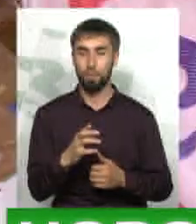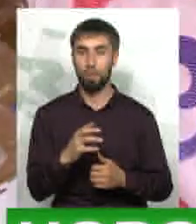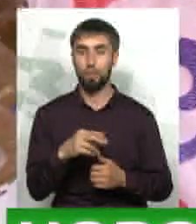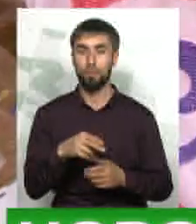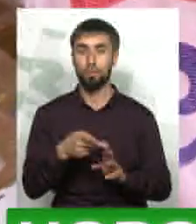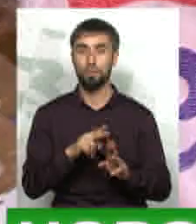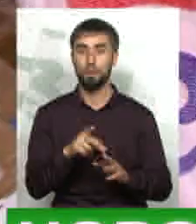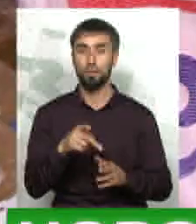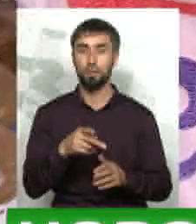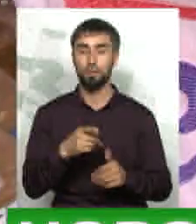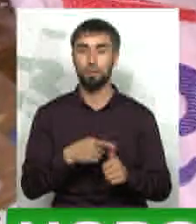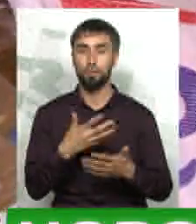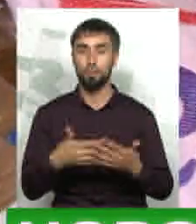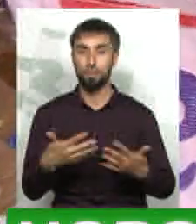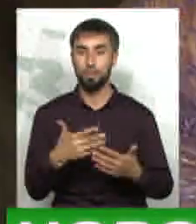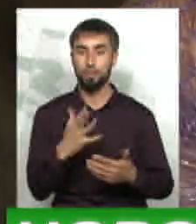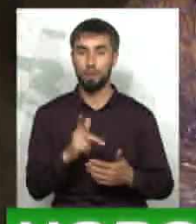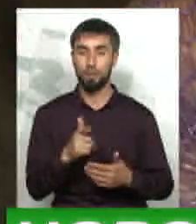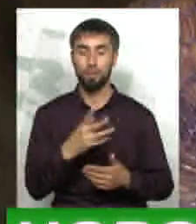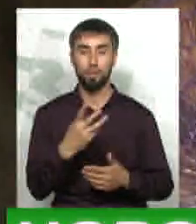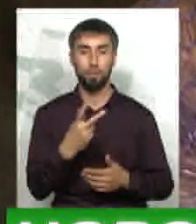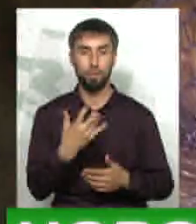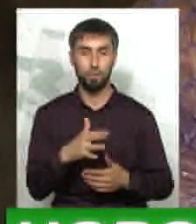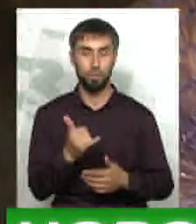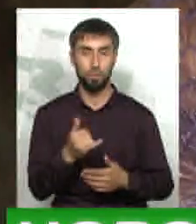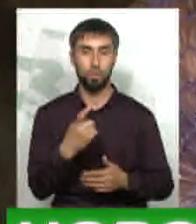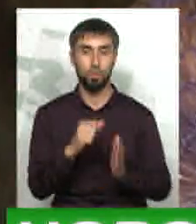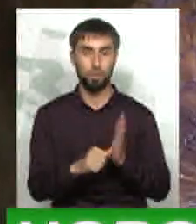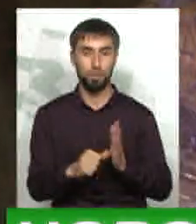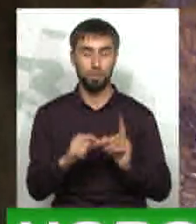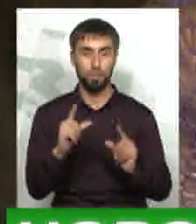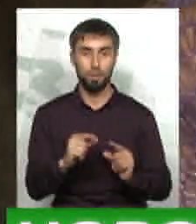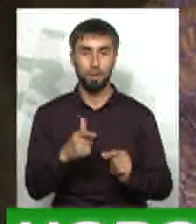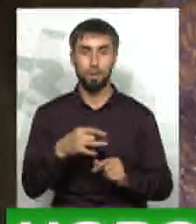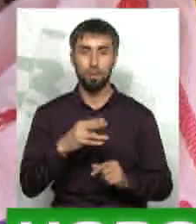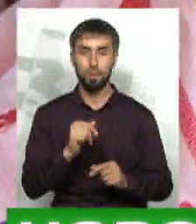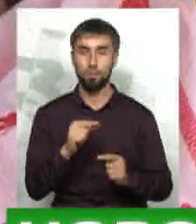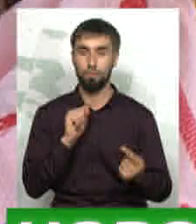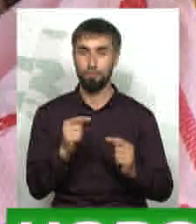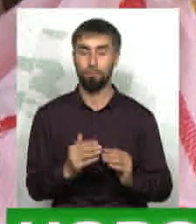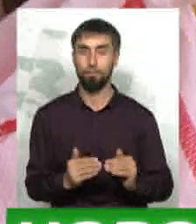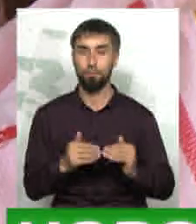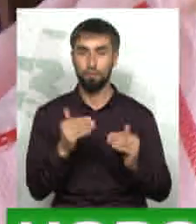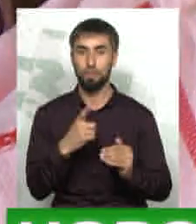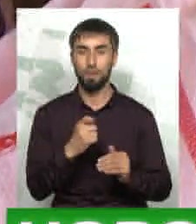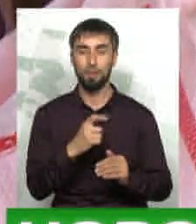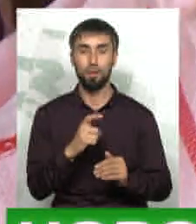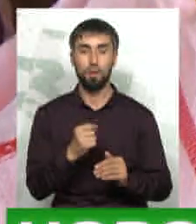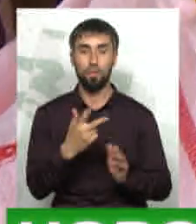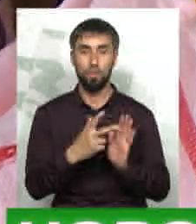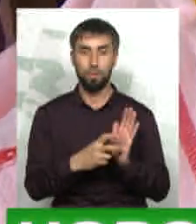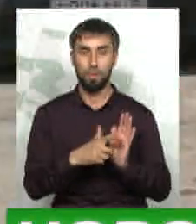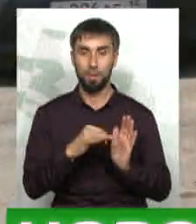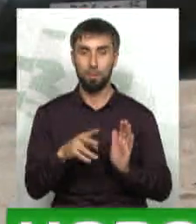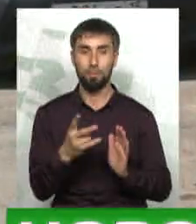Пачка 5-килограммовых макарон была по 230, сейчас 160. А вот цена на гречку, напротив, выросла. За 800-граммовую